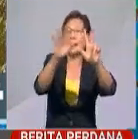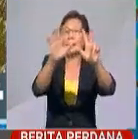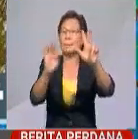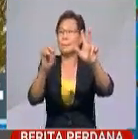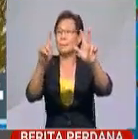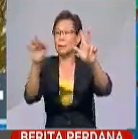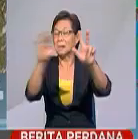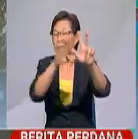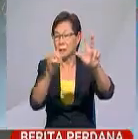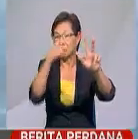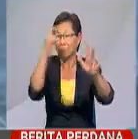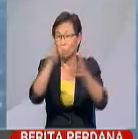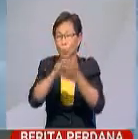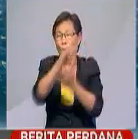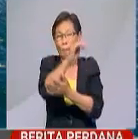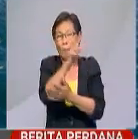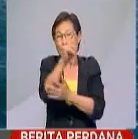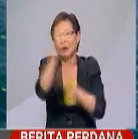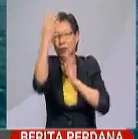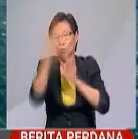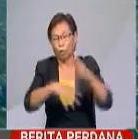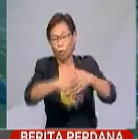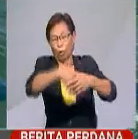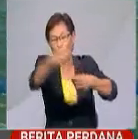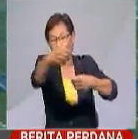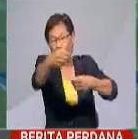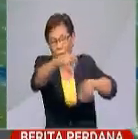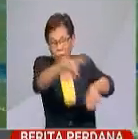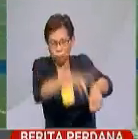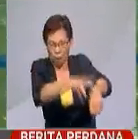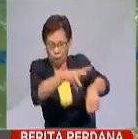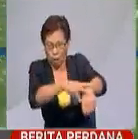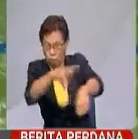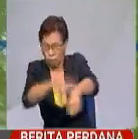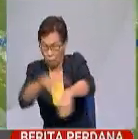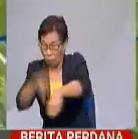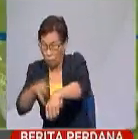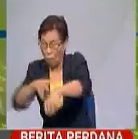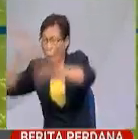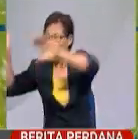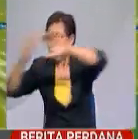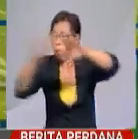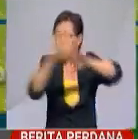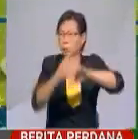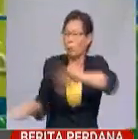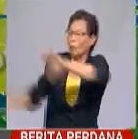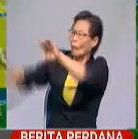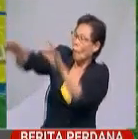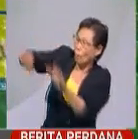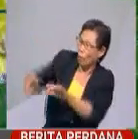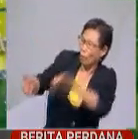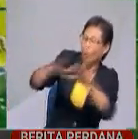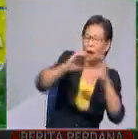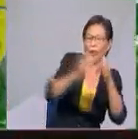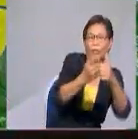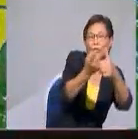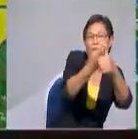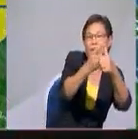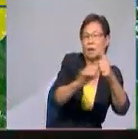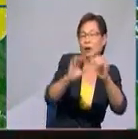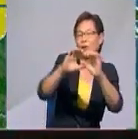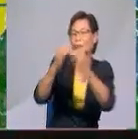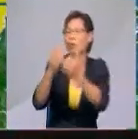meter. Dan justru itu, Met Malaysia telah pun mengeluarkan amaran angin kencang serta lomba gelora kategori pertama dan juga